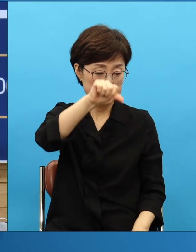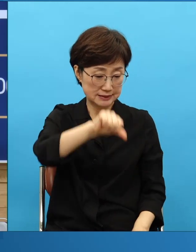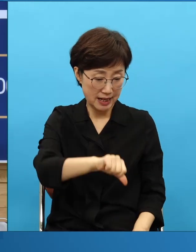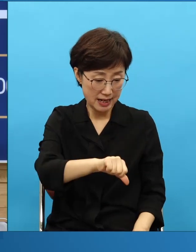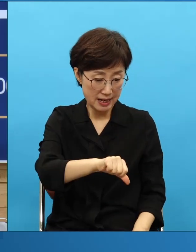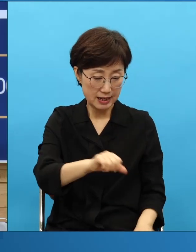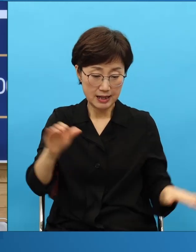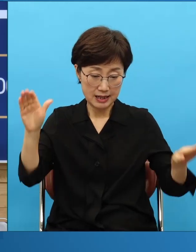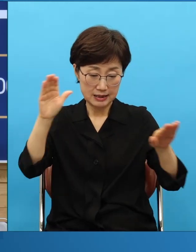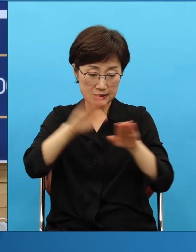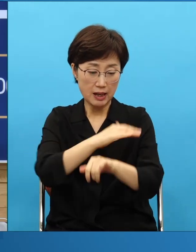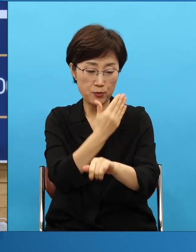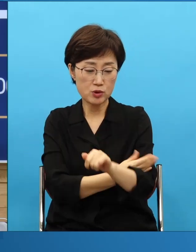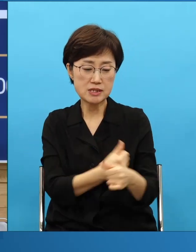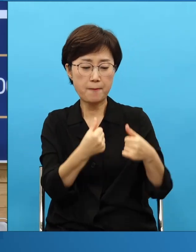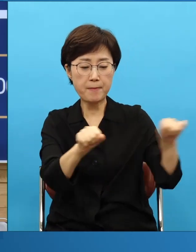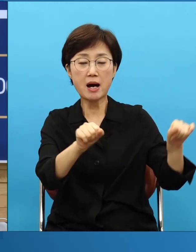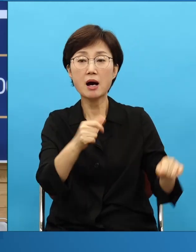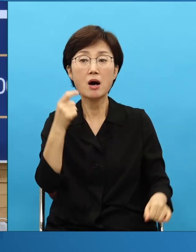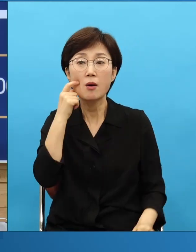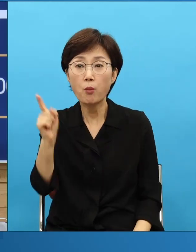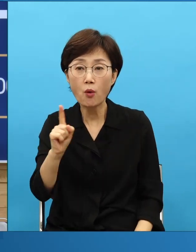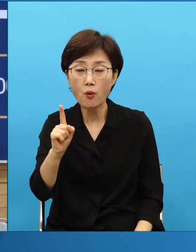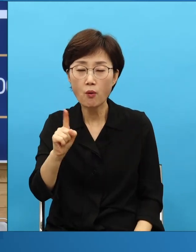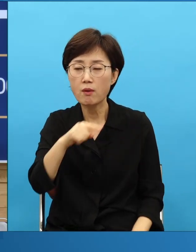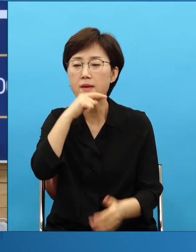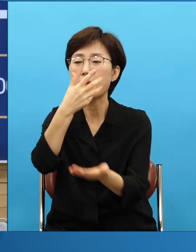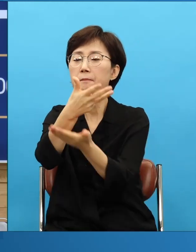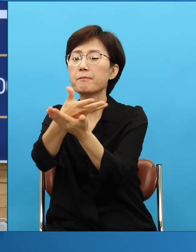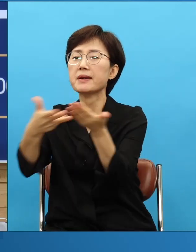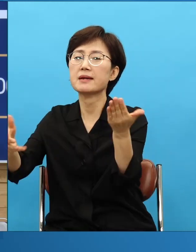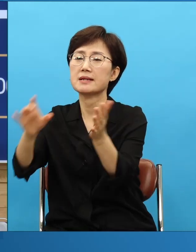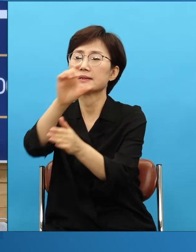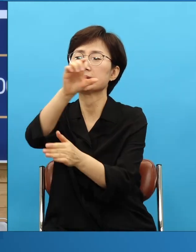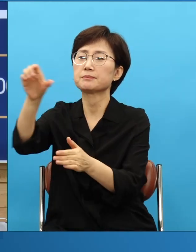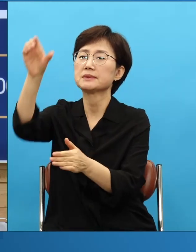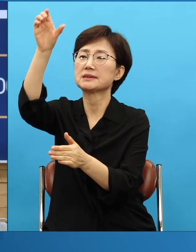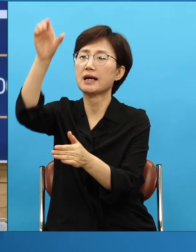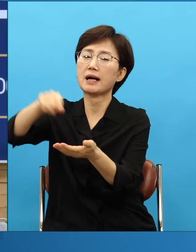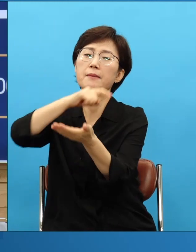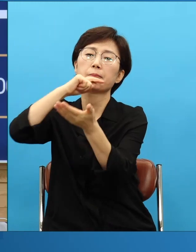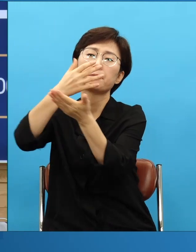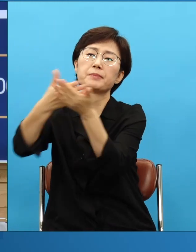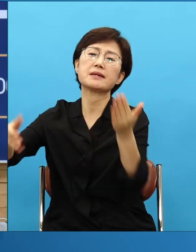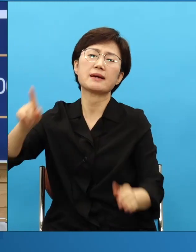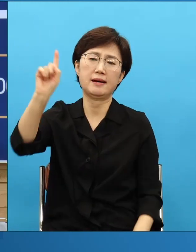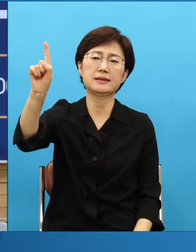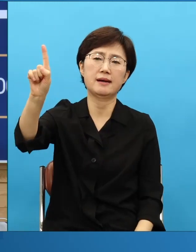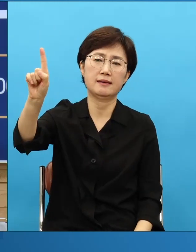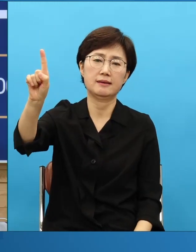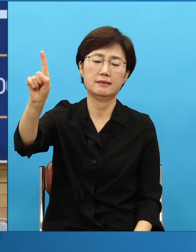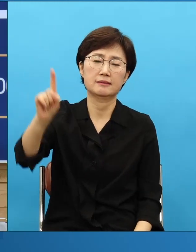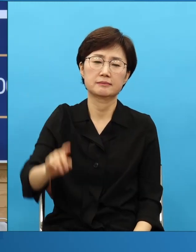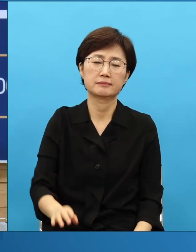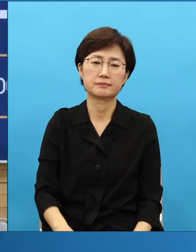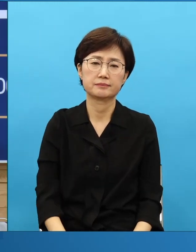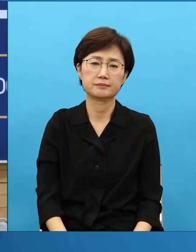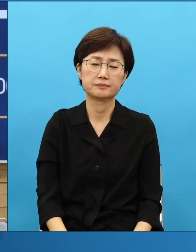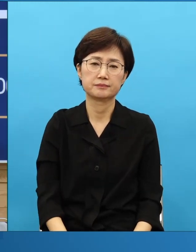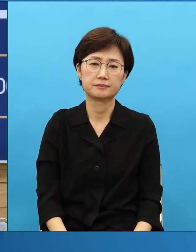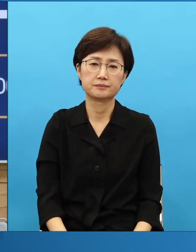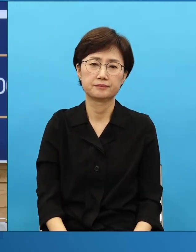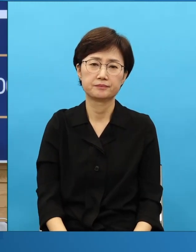십자가의 피근세를 말해요. And so the ending 그게 of 성취되는 겁니다. Satan and the darkness and all sins, it is through the blood of the cross, and it is the fulfillment of that